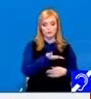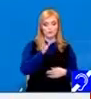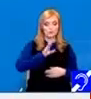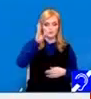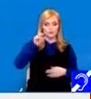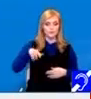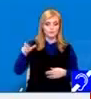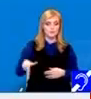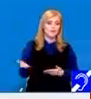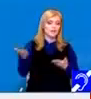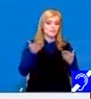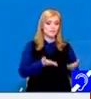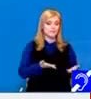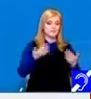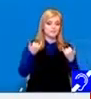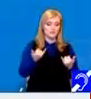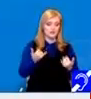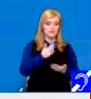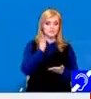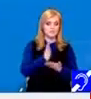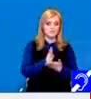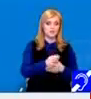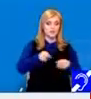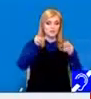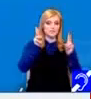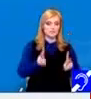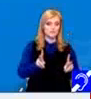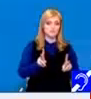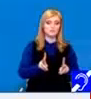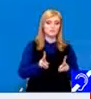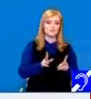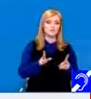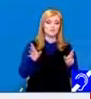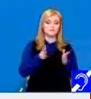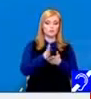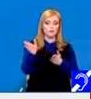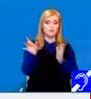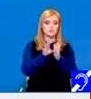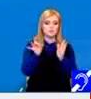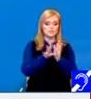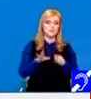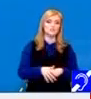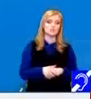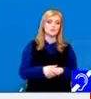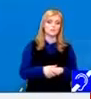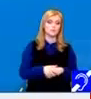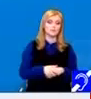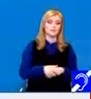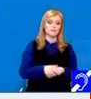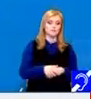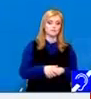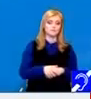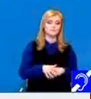doamnelor, domnilor! Invitații emisiunii din această seară sunt experții în energetic, Victor Parlicov și